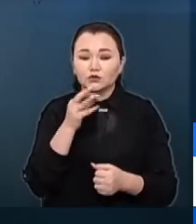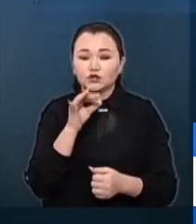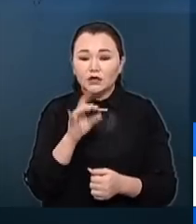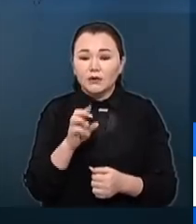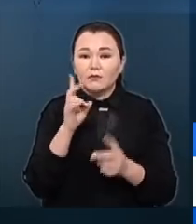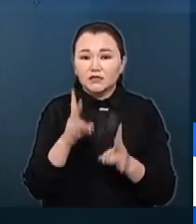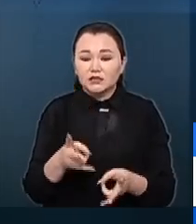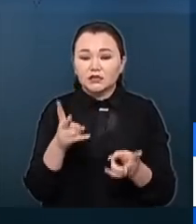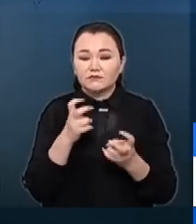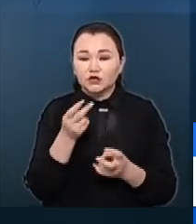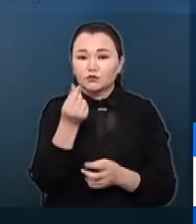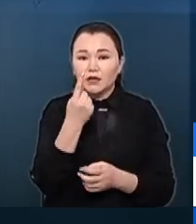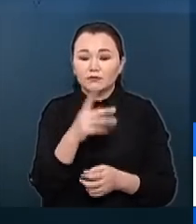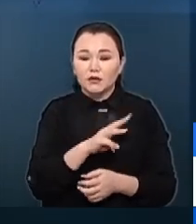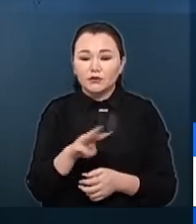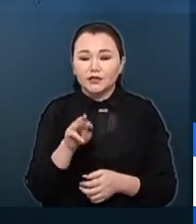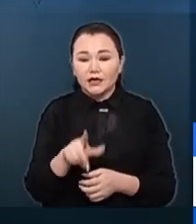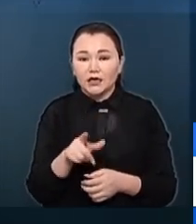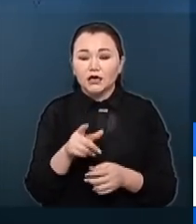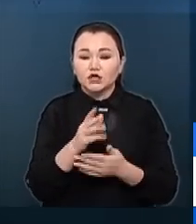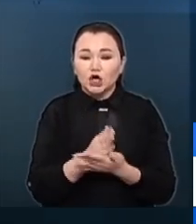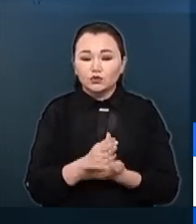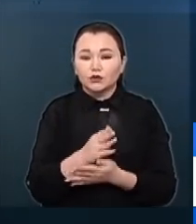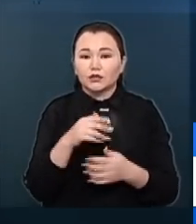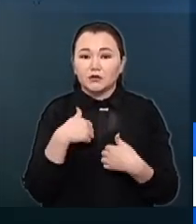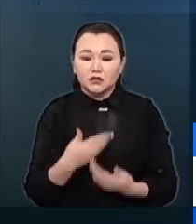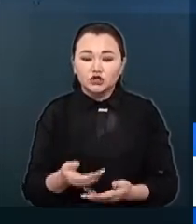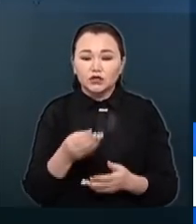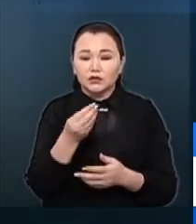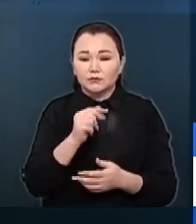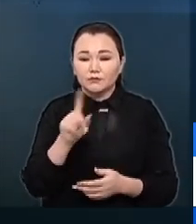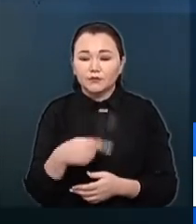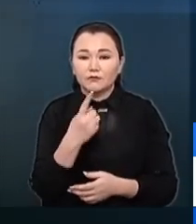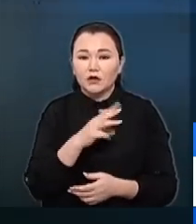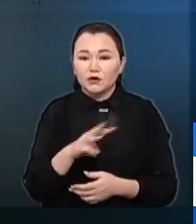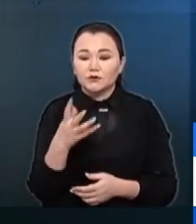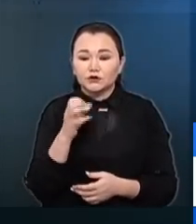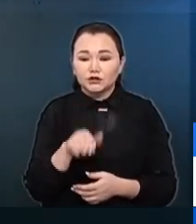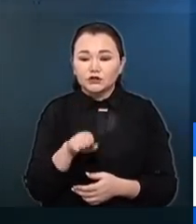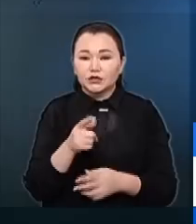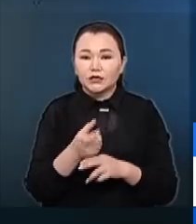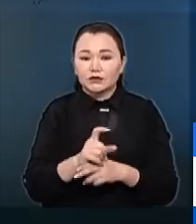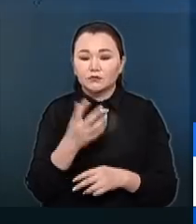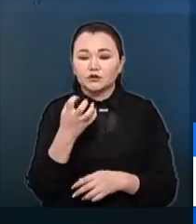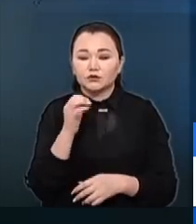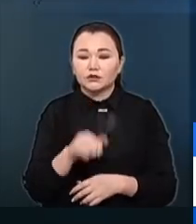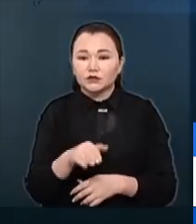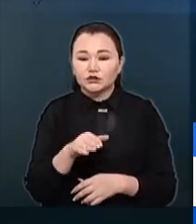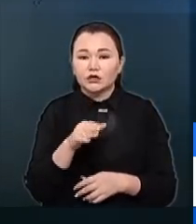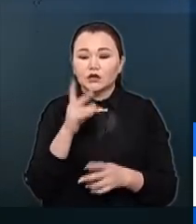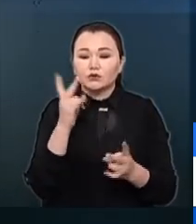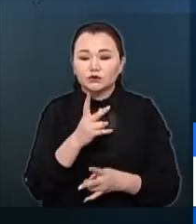и тогда пострадавший назвал сумму в 1 миллион деньги сотрудники предложили взыскать полтора миллиона тенге из которых 500 тысяч